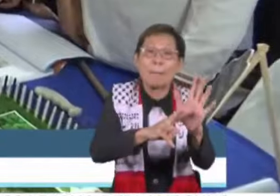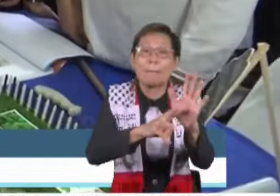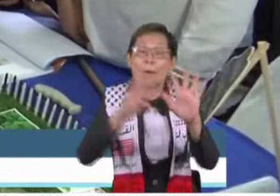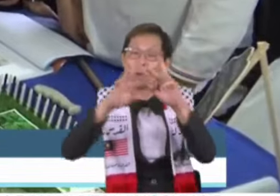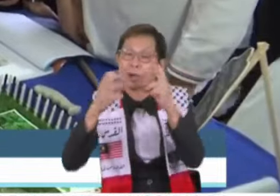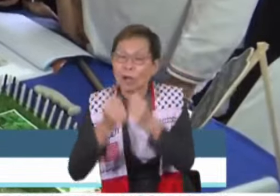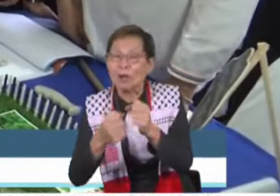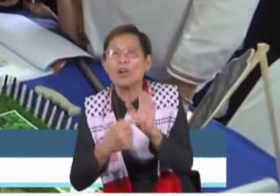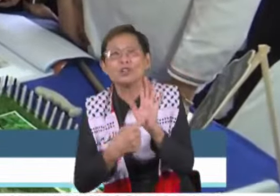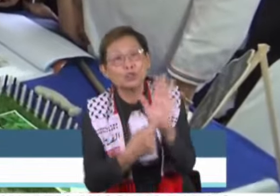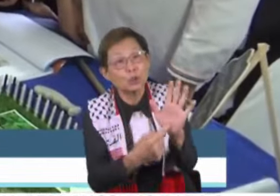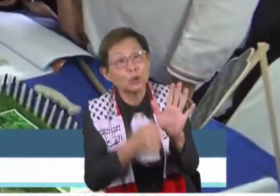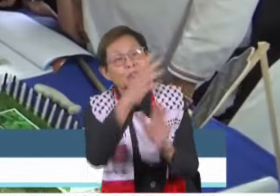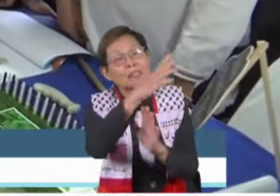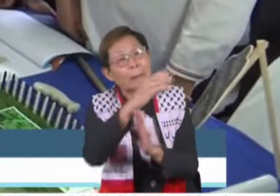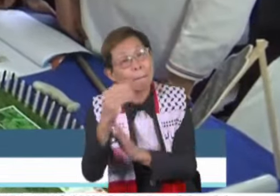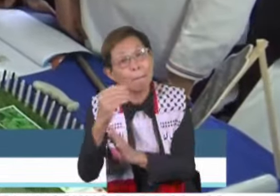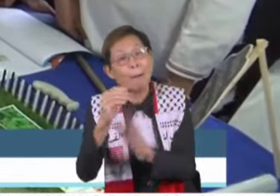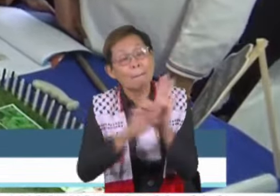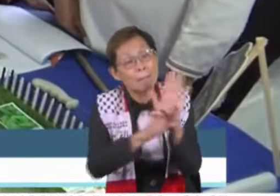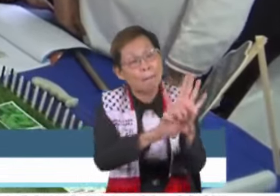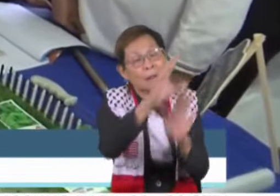demonstrasi dan pameran teknologi.